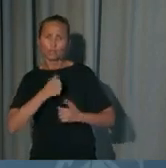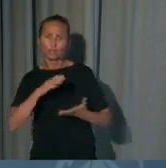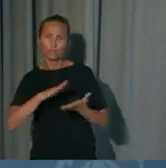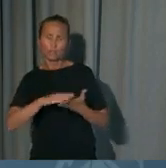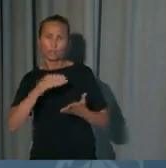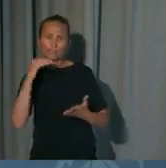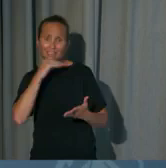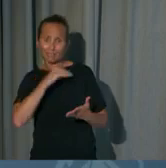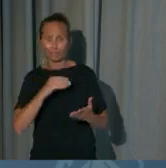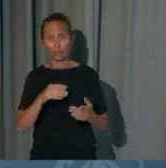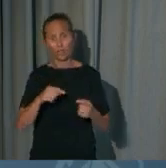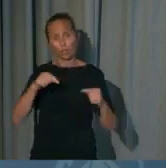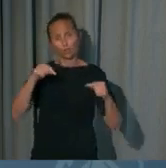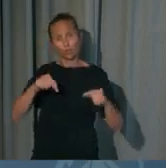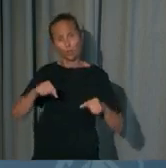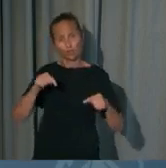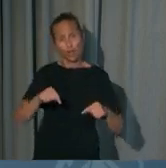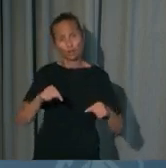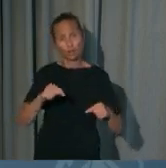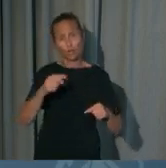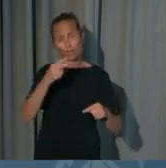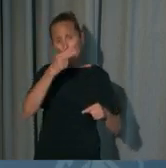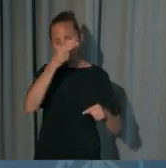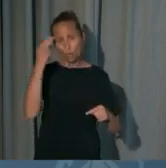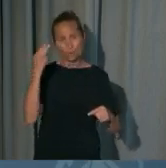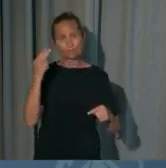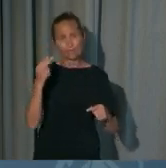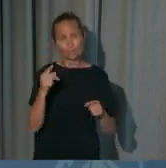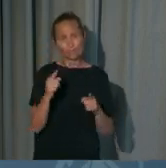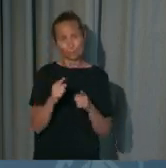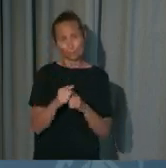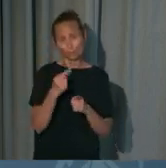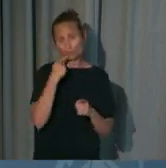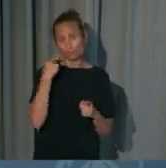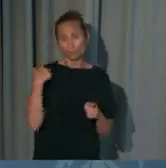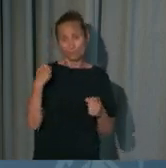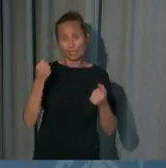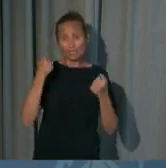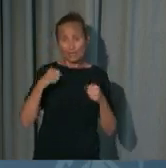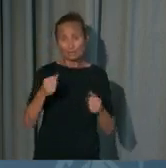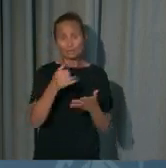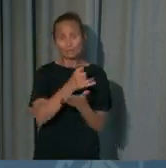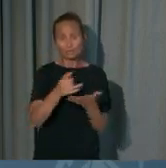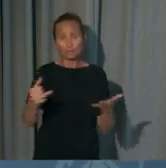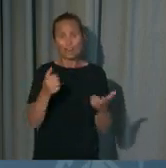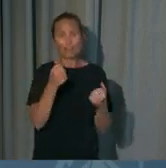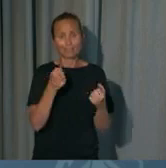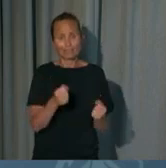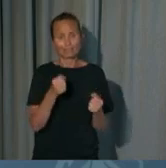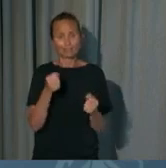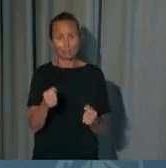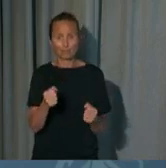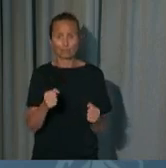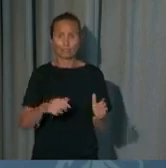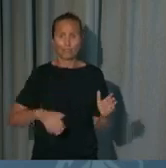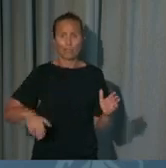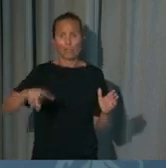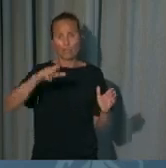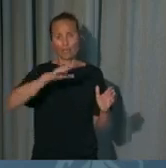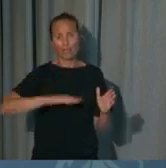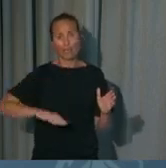i dag har politiet, som vi har sagt, iverksatt flere tiltak i hele